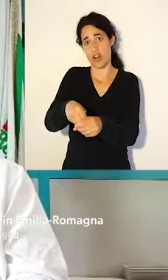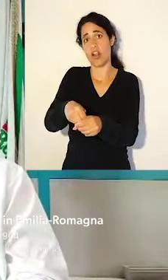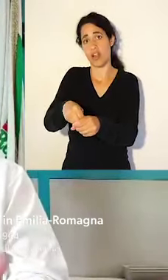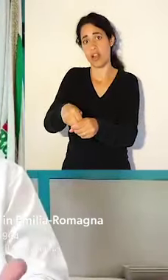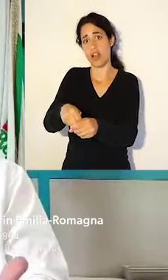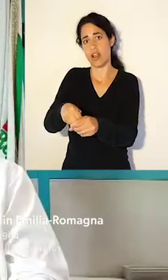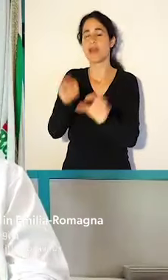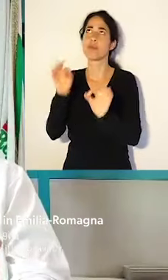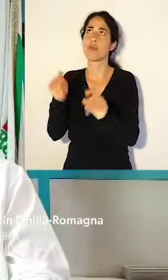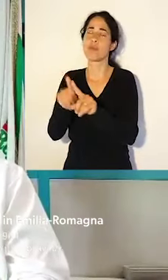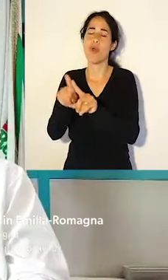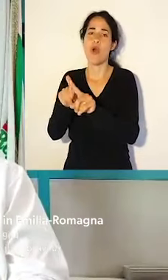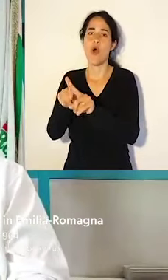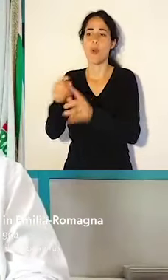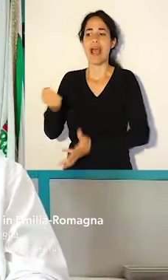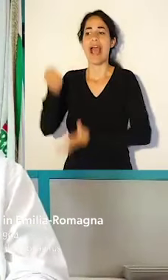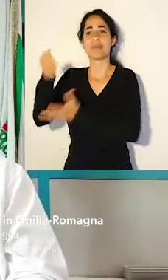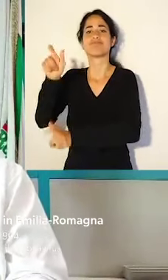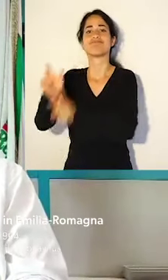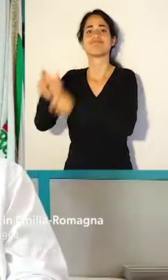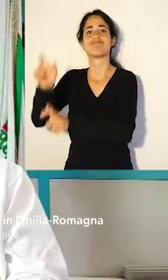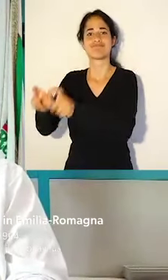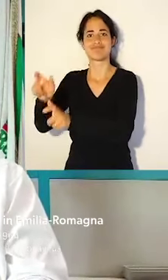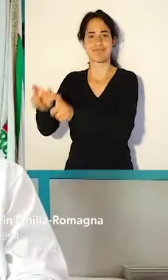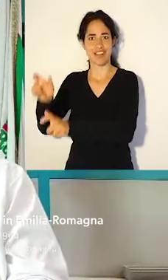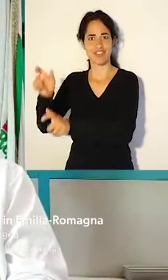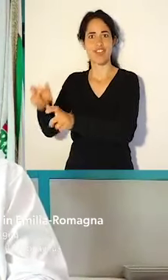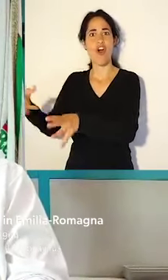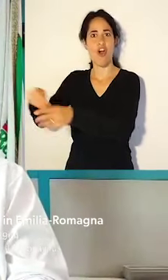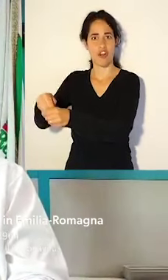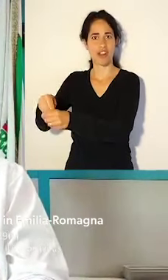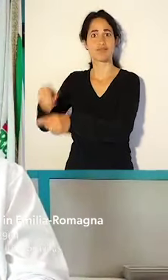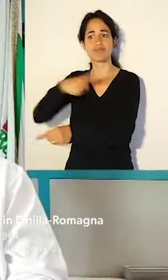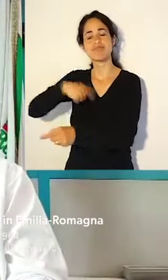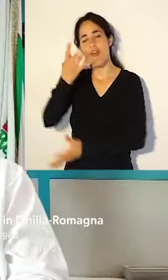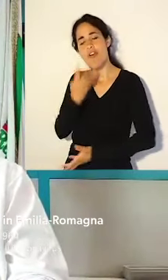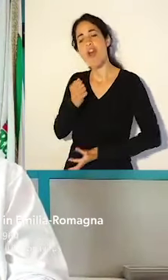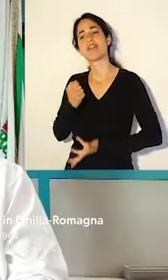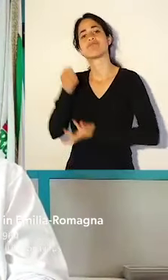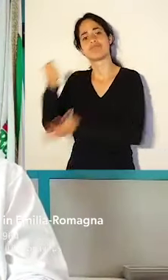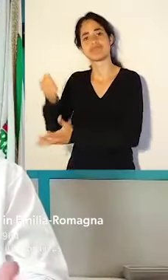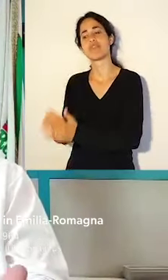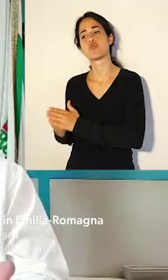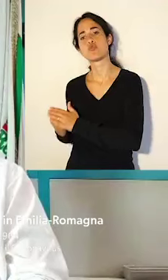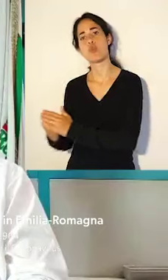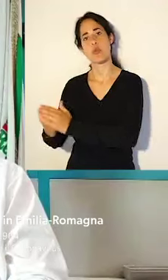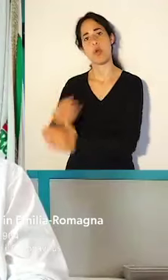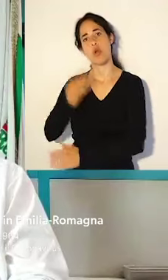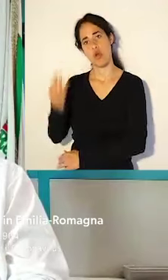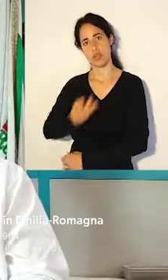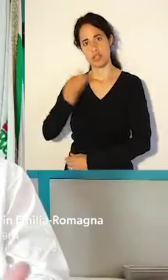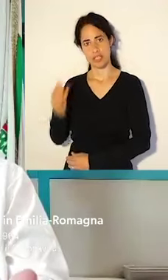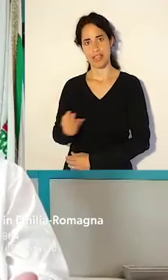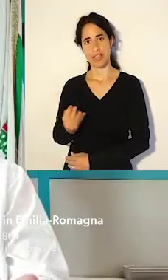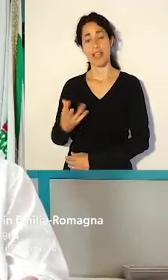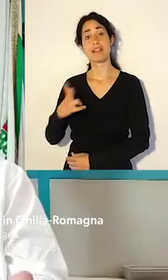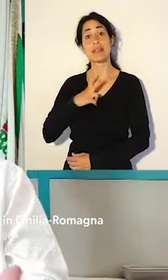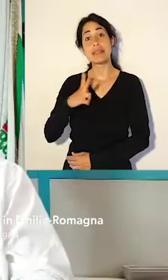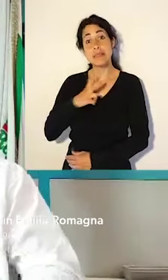del personale, del capitale umano. Per cui continueremo ad investire e speriamo di poter